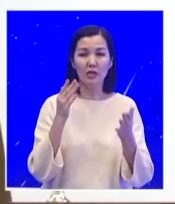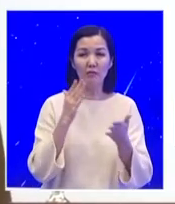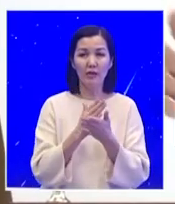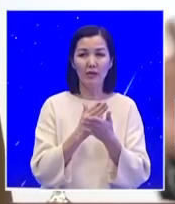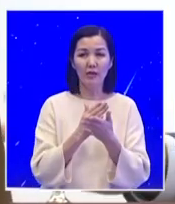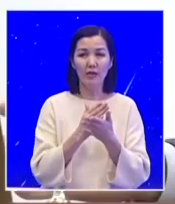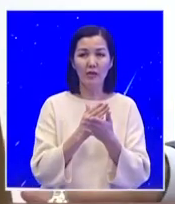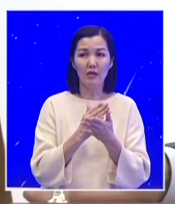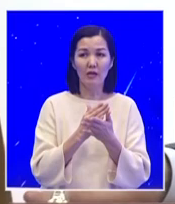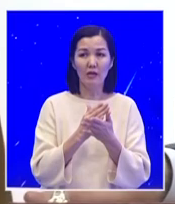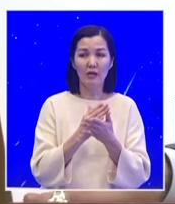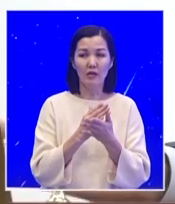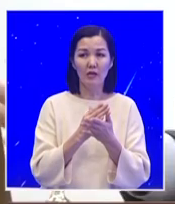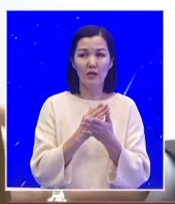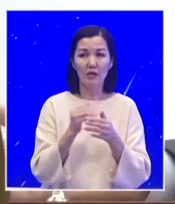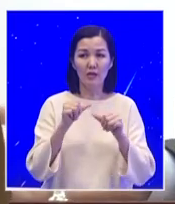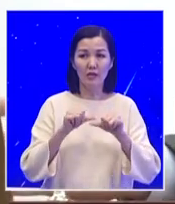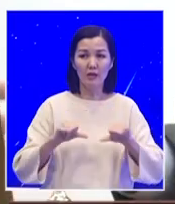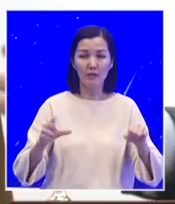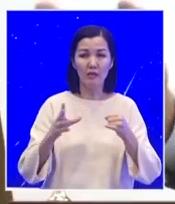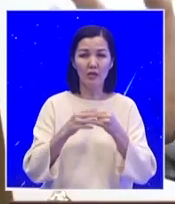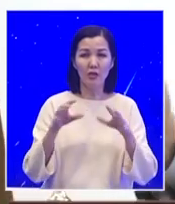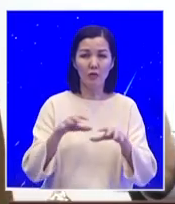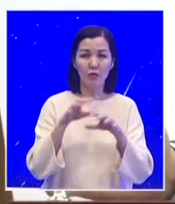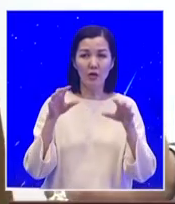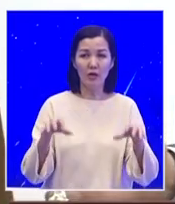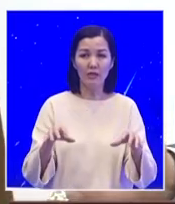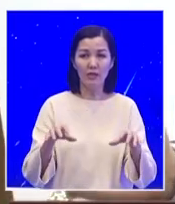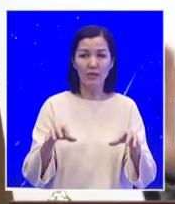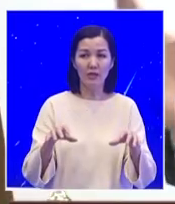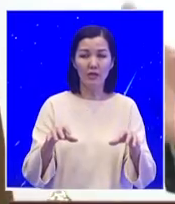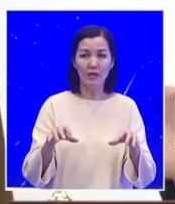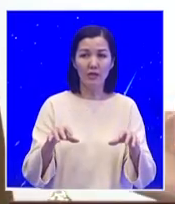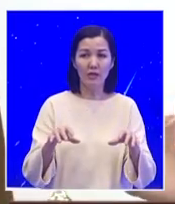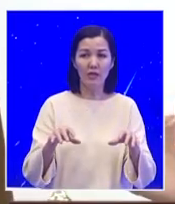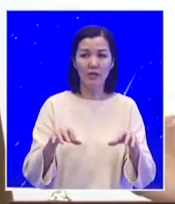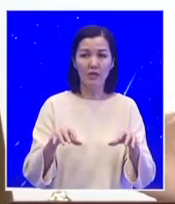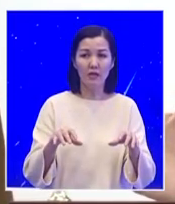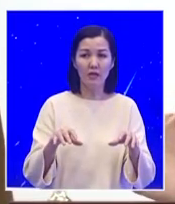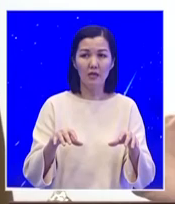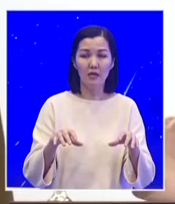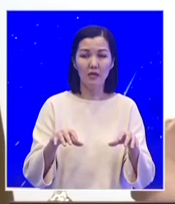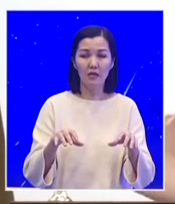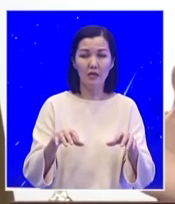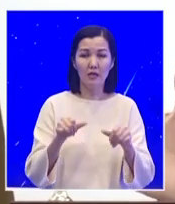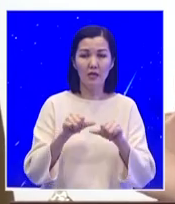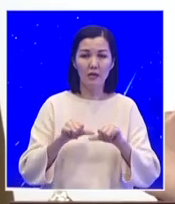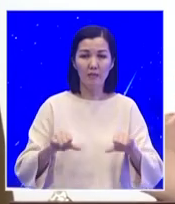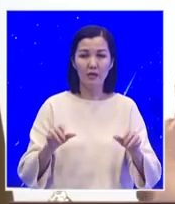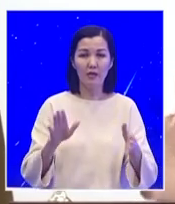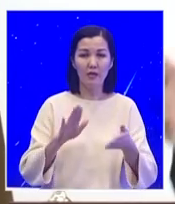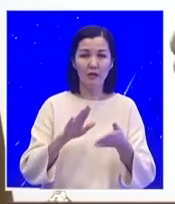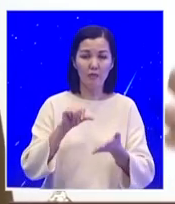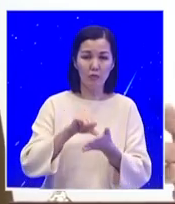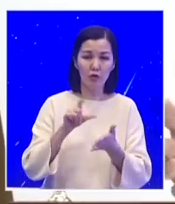жүргіздік. Мен орынбасарым бар, жер комиссиясының төрағасы. Өдіпісінің қасында құралған 11 адамын тұратын комиссия бар. Сол комиссия